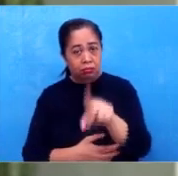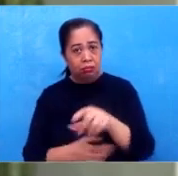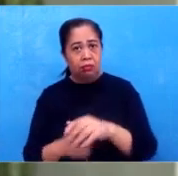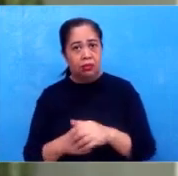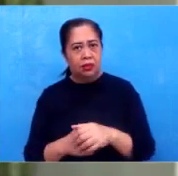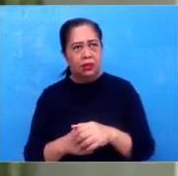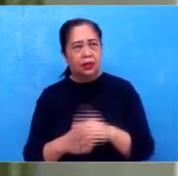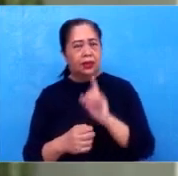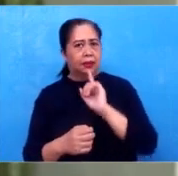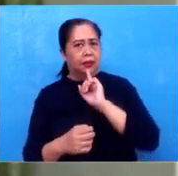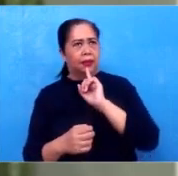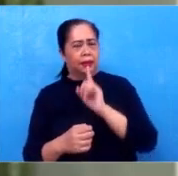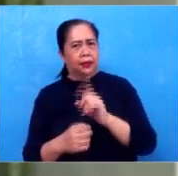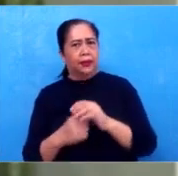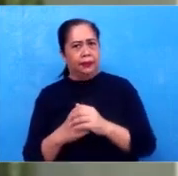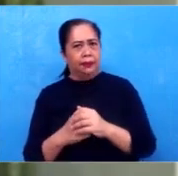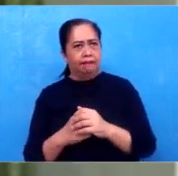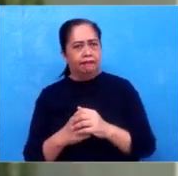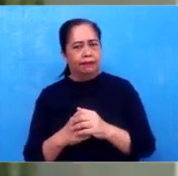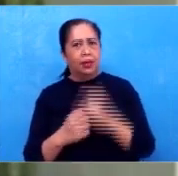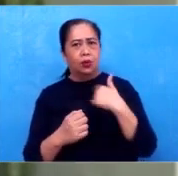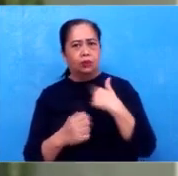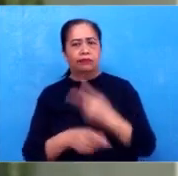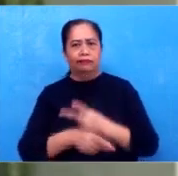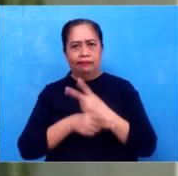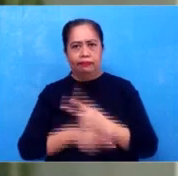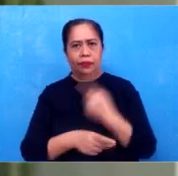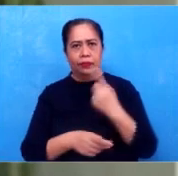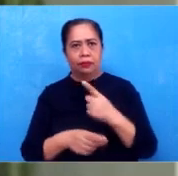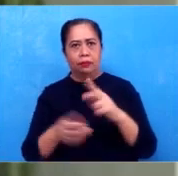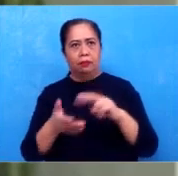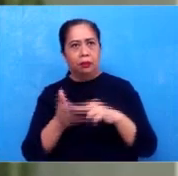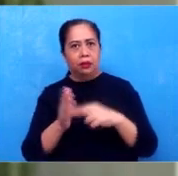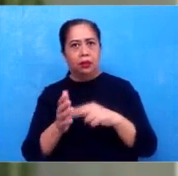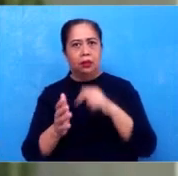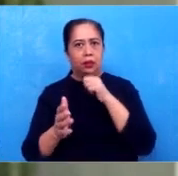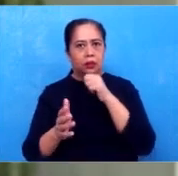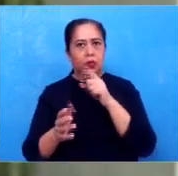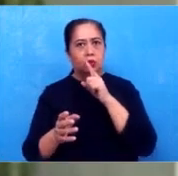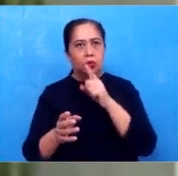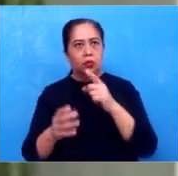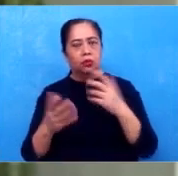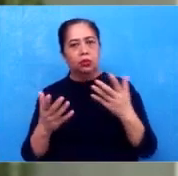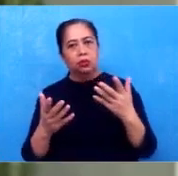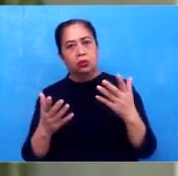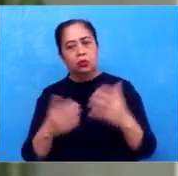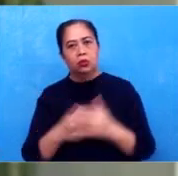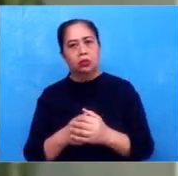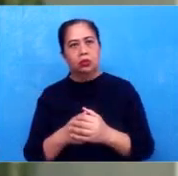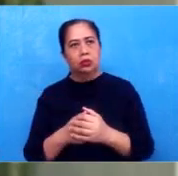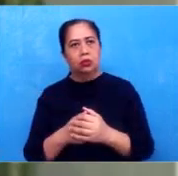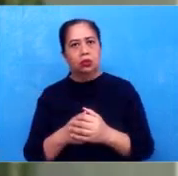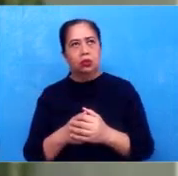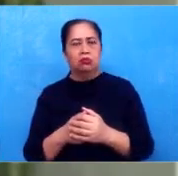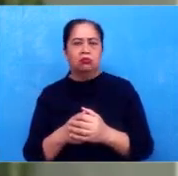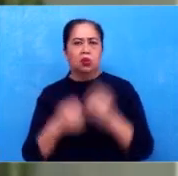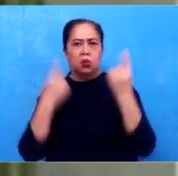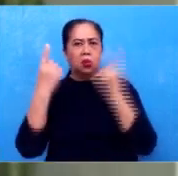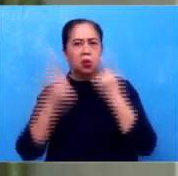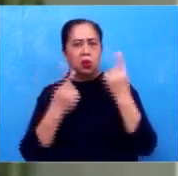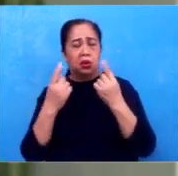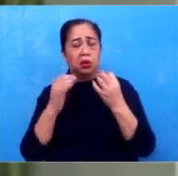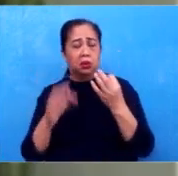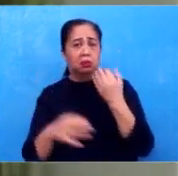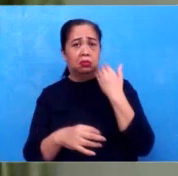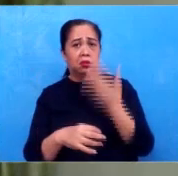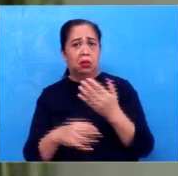Actually, mag-ingat lang talaga. And then, hindi naman ako talagang worried for that. Kasi doon kasi kami